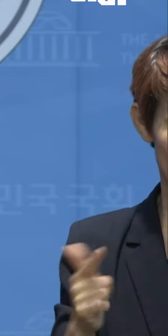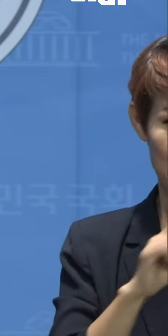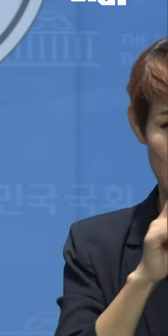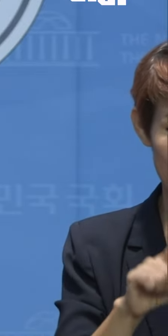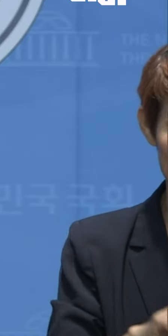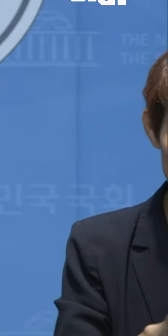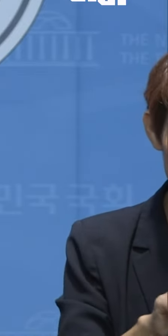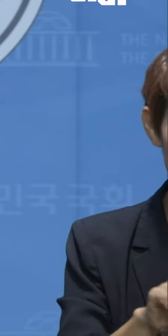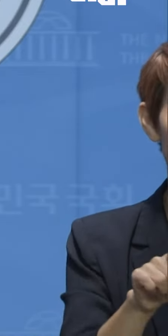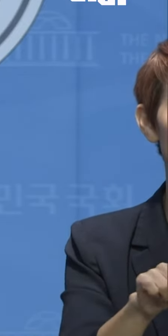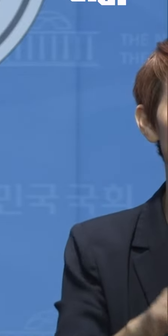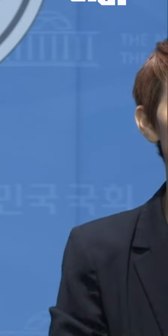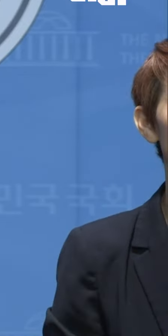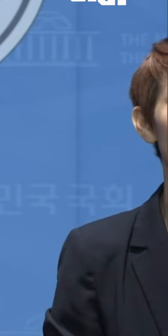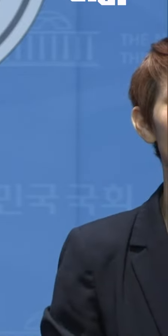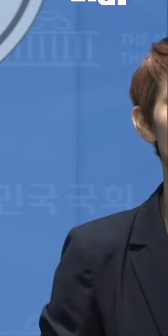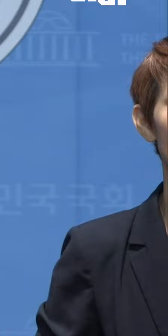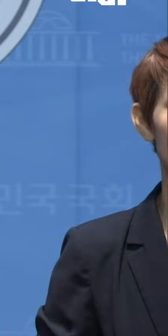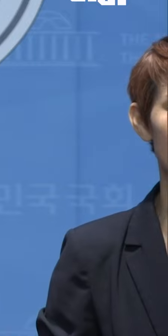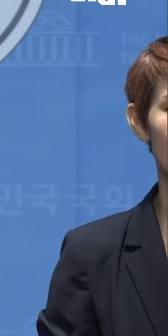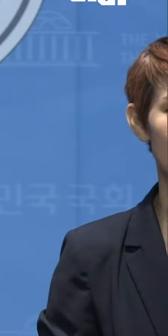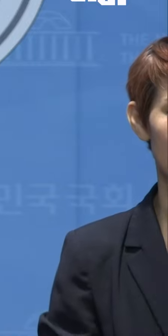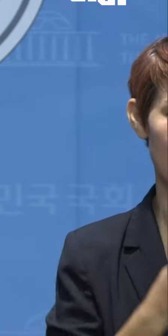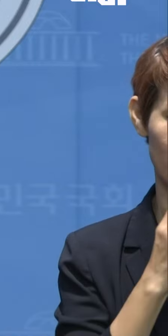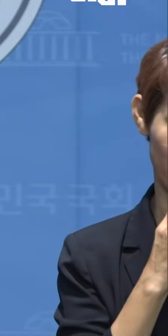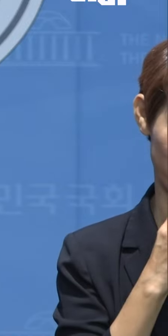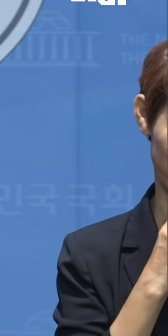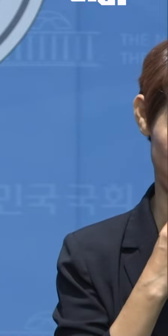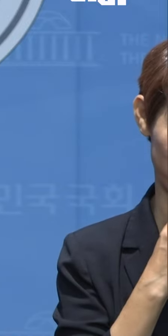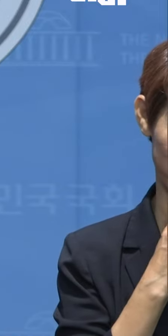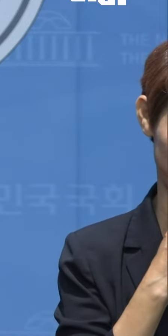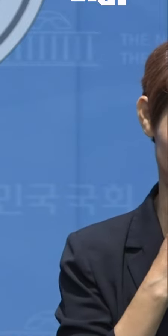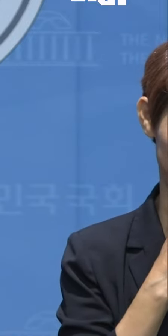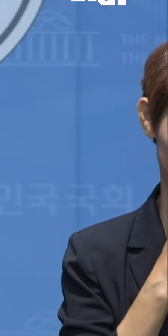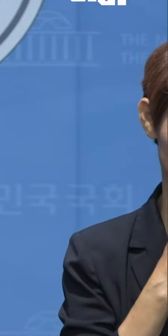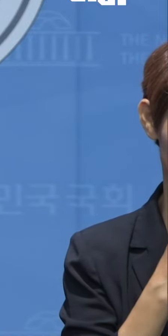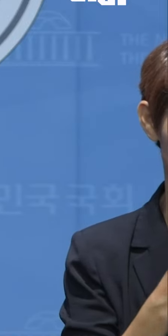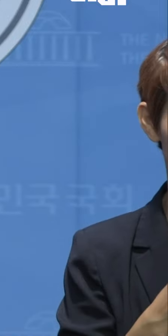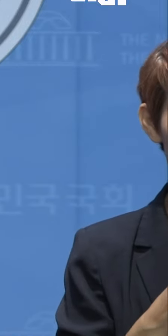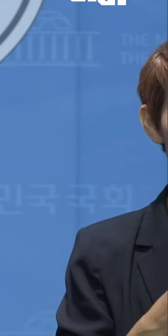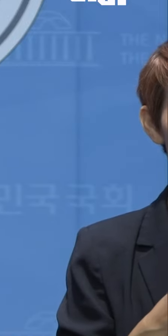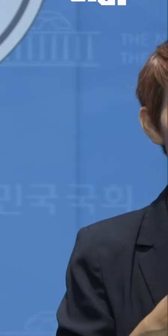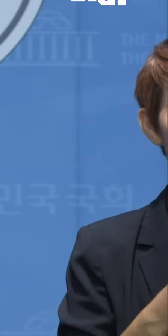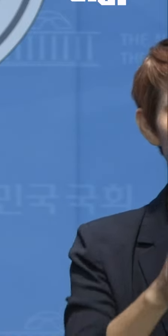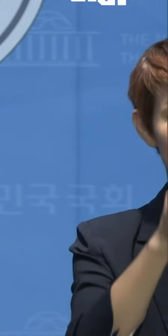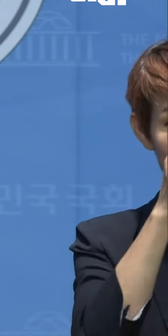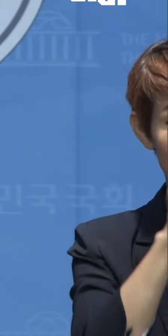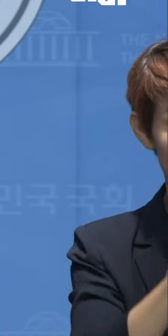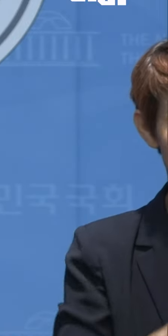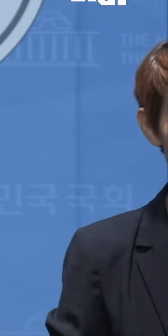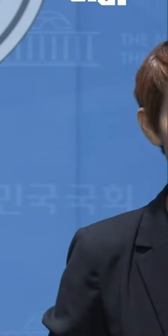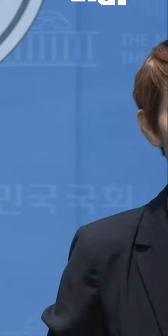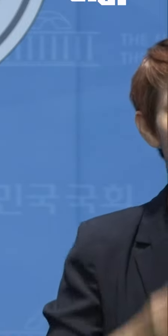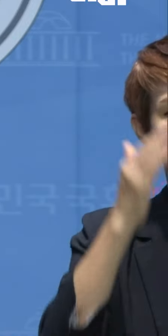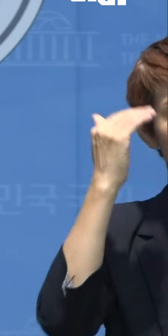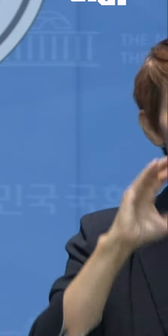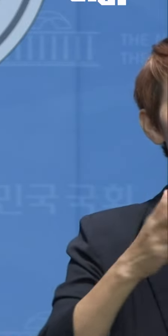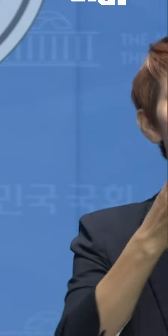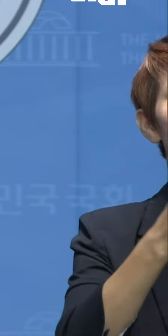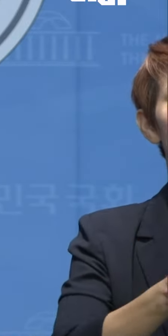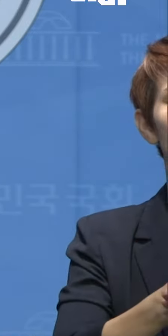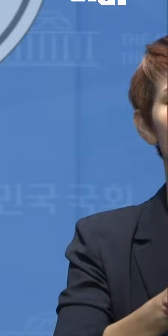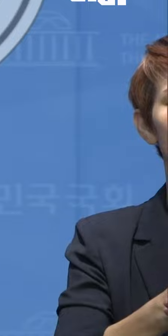비정상적으로 집착할 개성을 높이고 있다고 했 대한민국의 헌법을